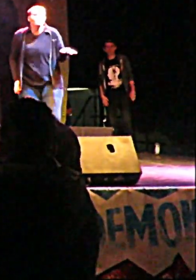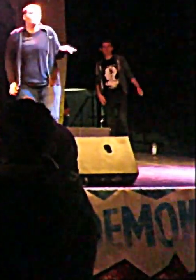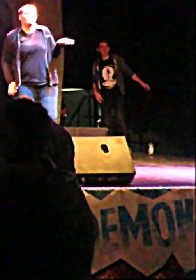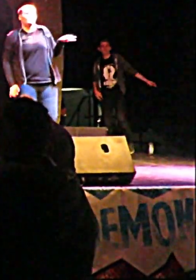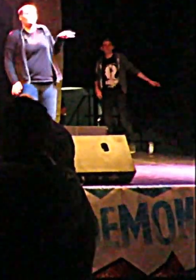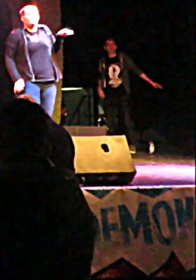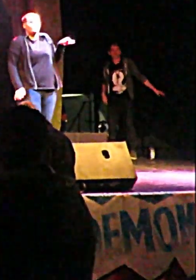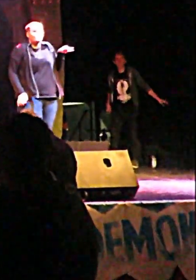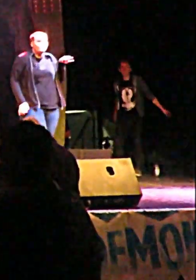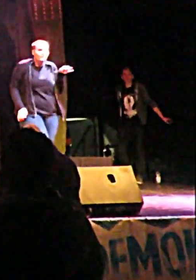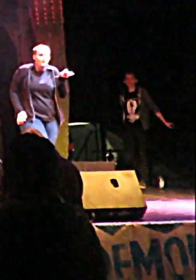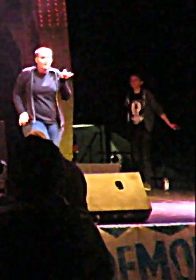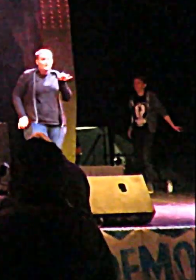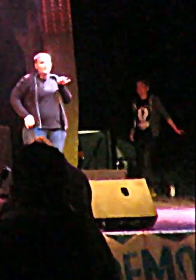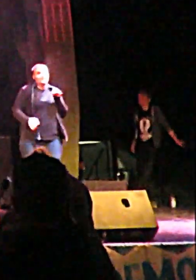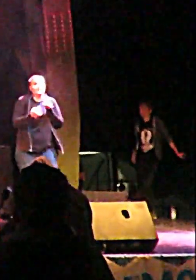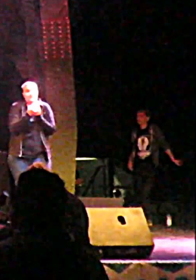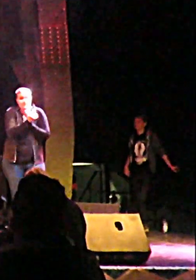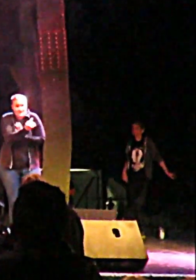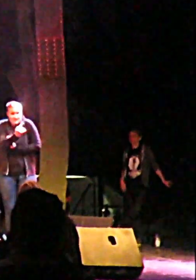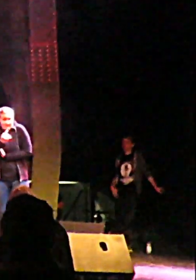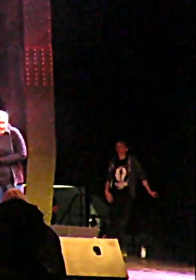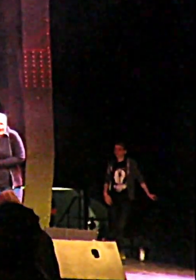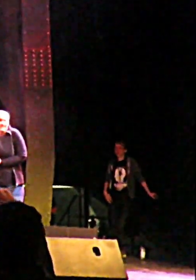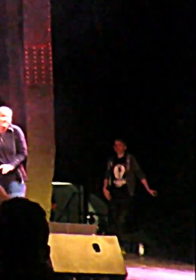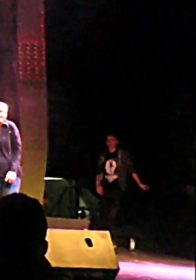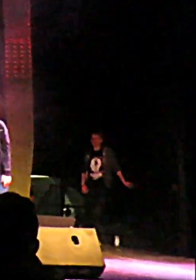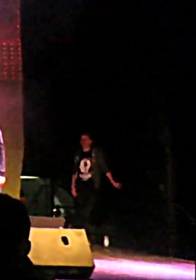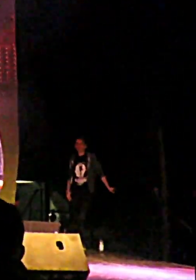Und jeder weiß.